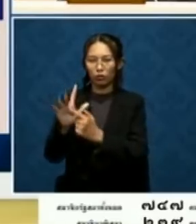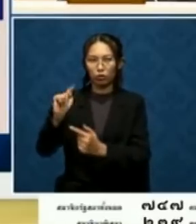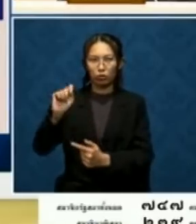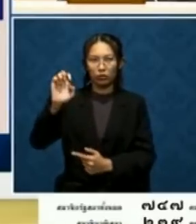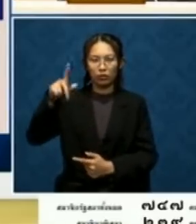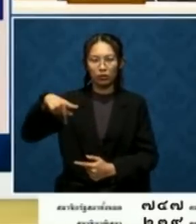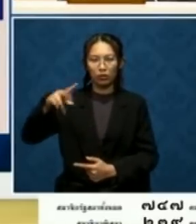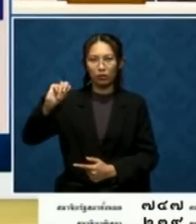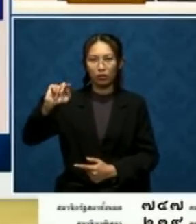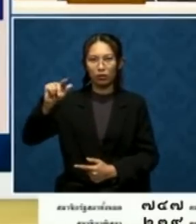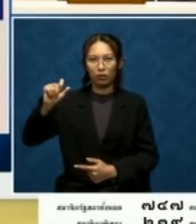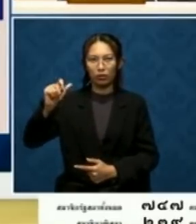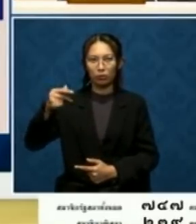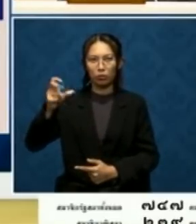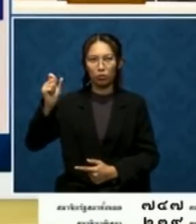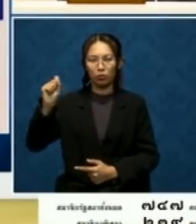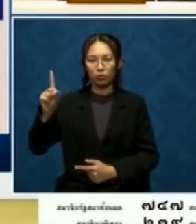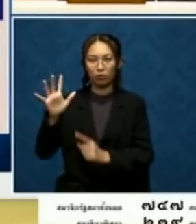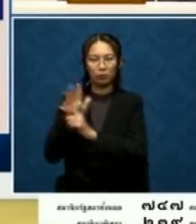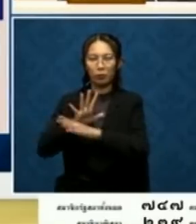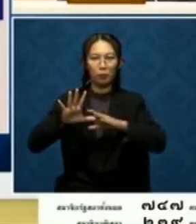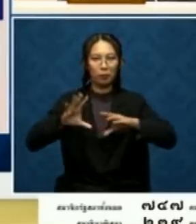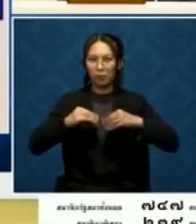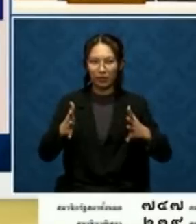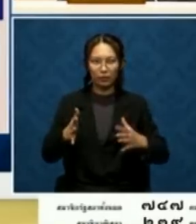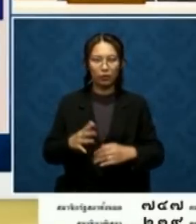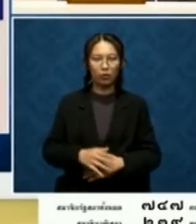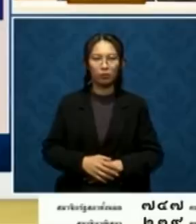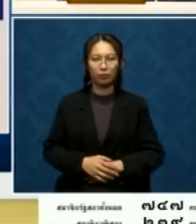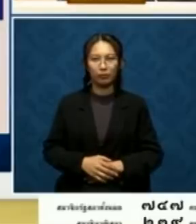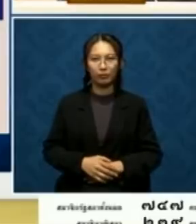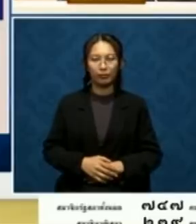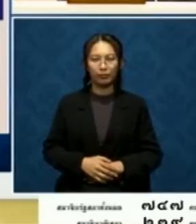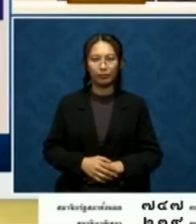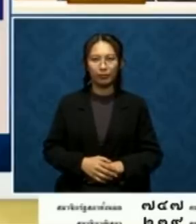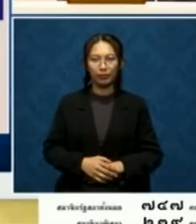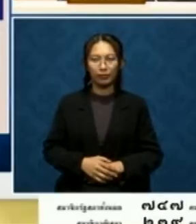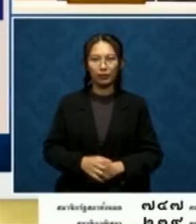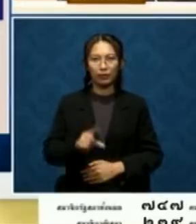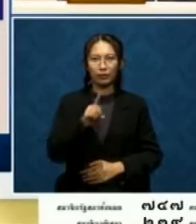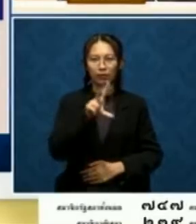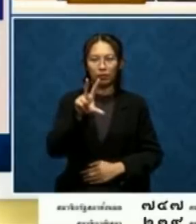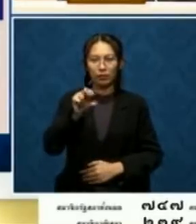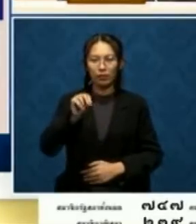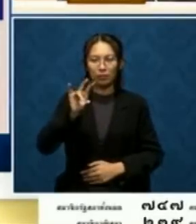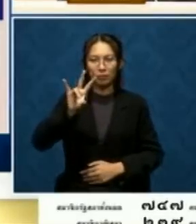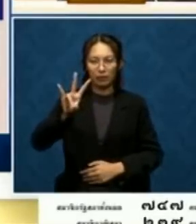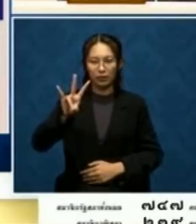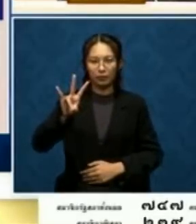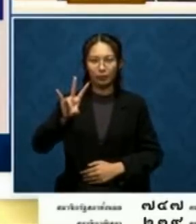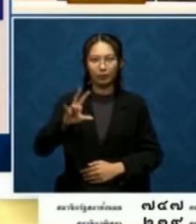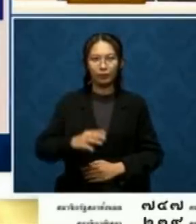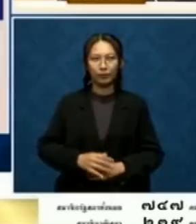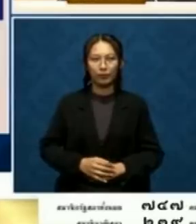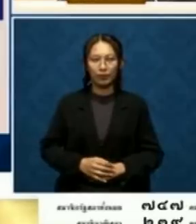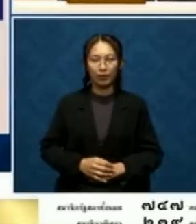ชอบหมดดังนั้นข้อความกังวลในเรื่องของมาตรา12เรื่องการแก้มนูนทั้งฉบับที่ว่าจะไปก